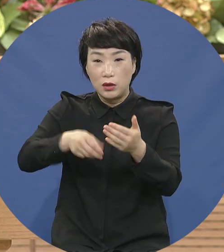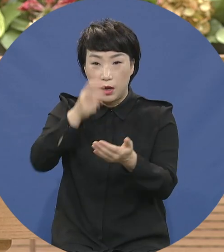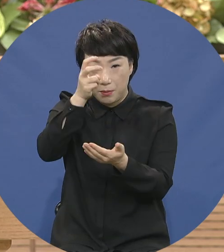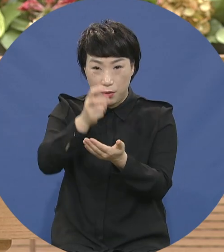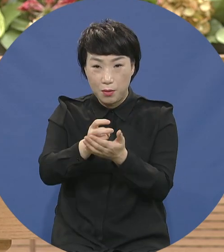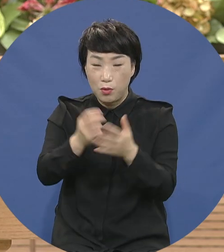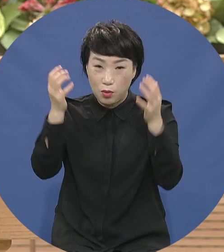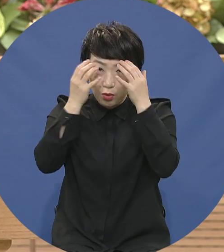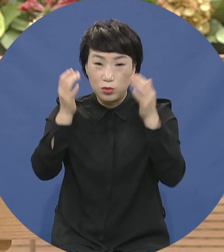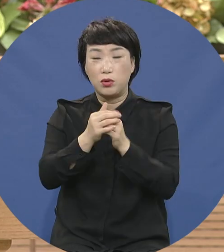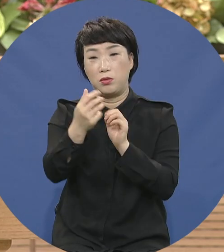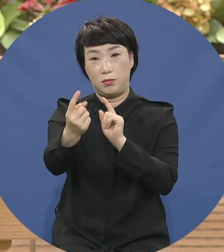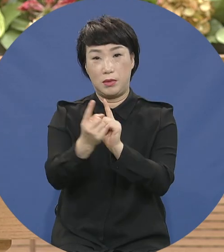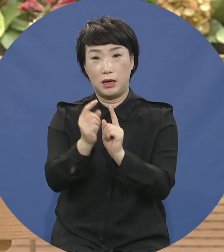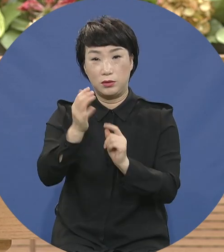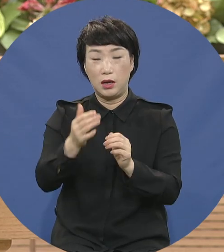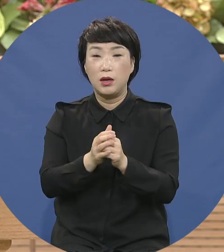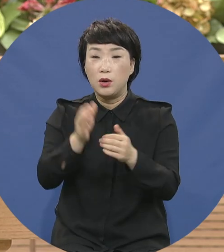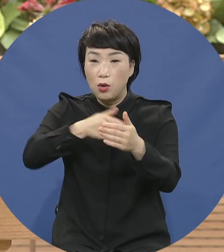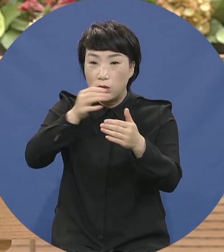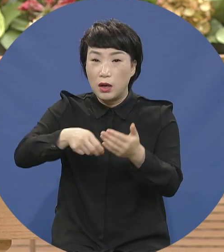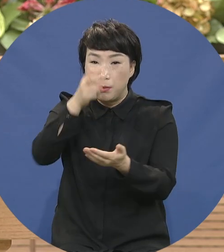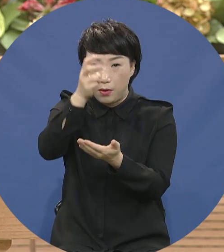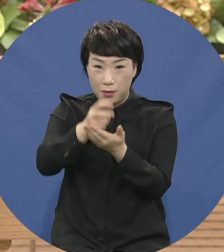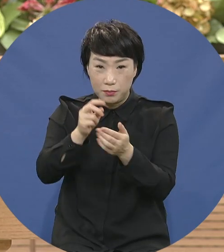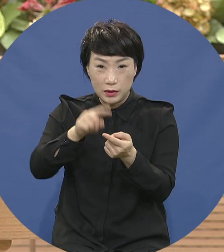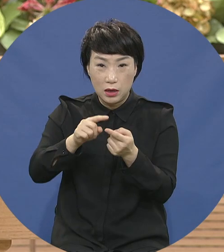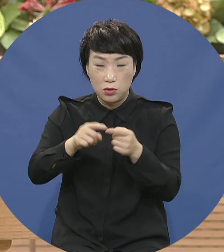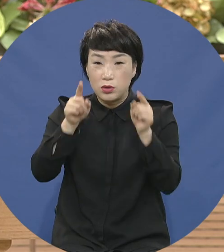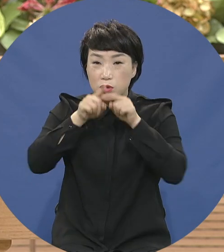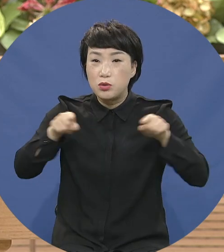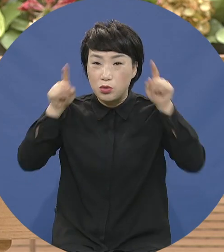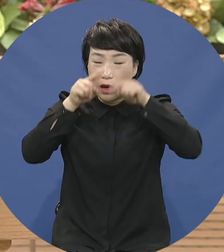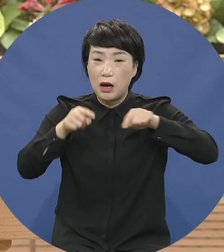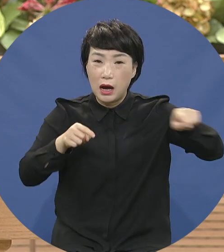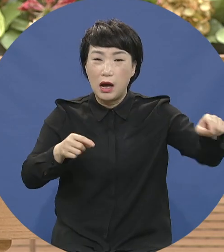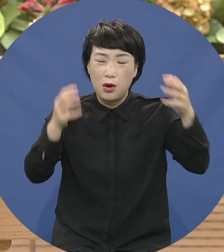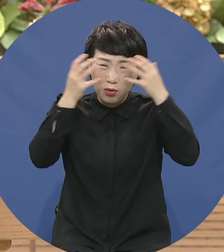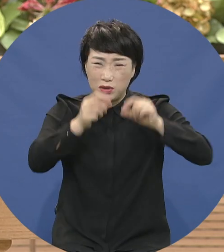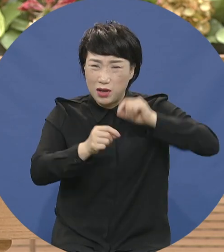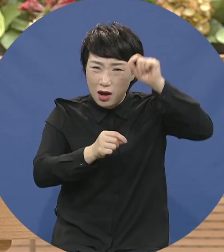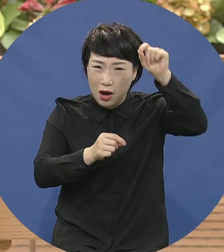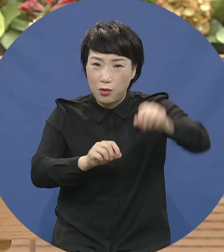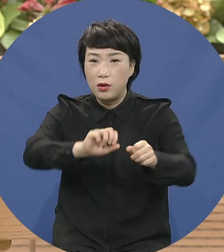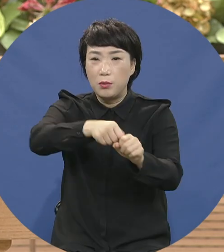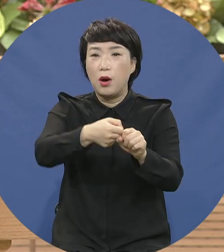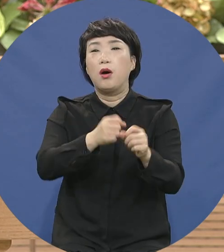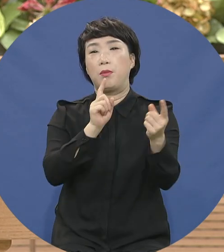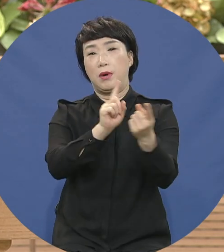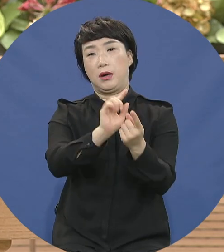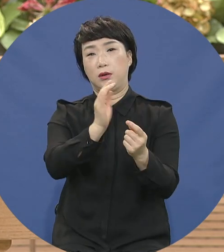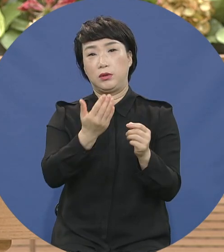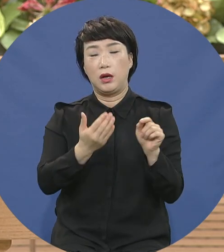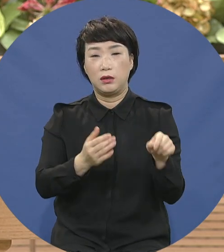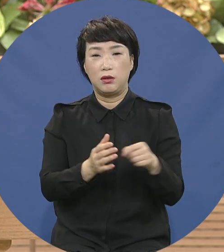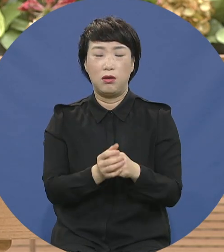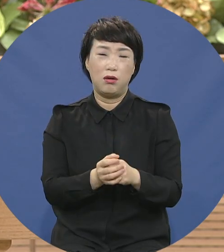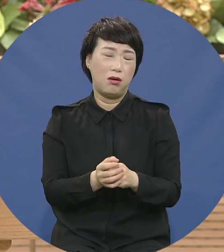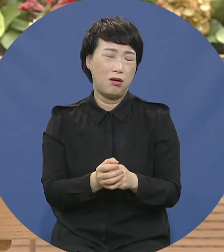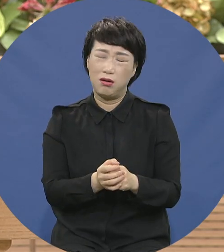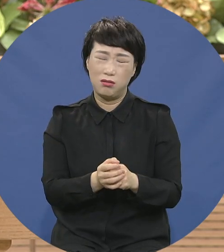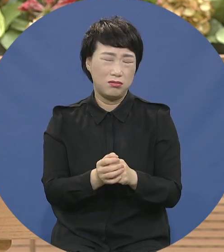법으로 고통을 당하고, 공의의 법대로 지옥의 영원한 형벌과 처형을 당해서